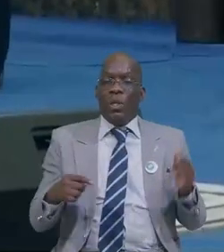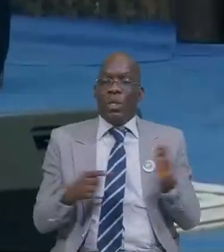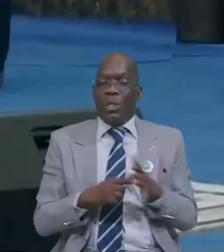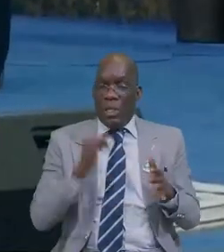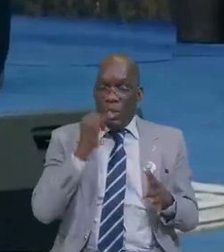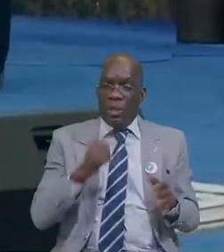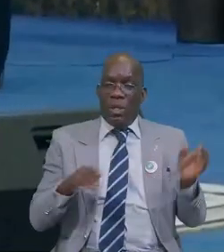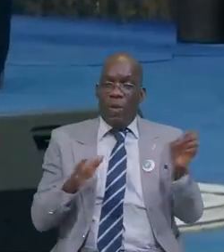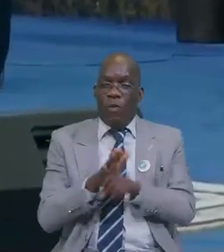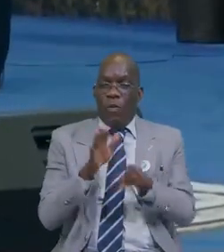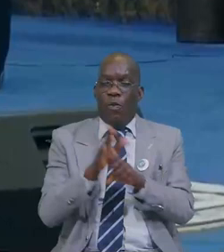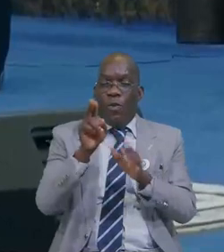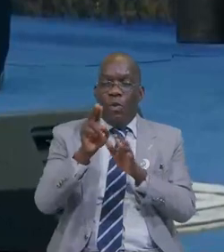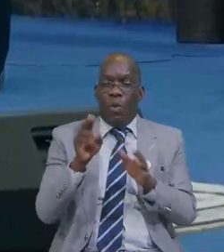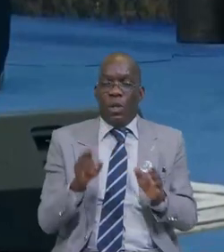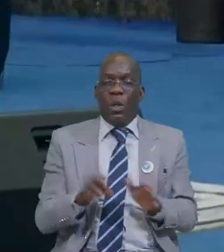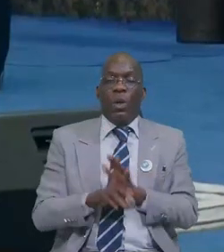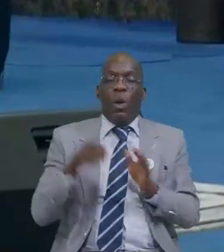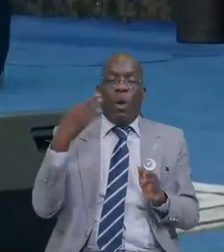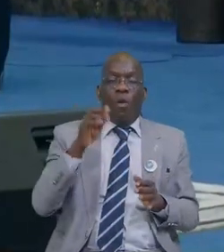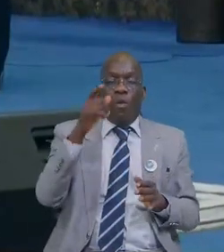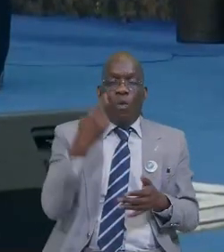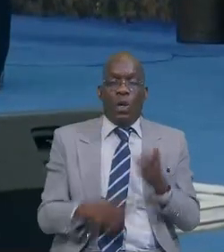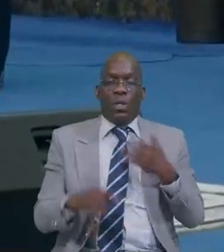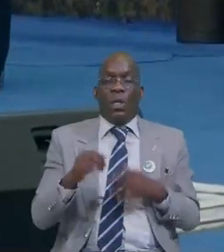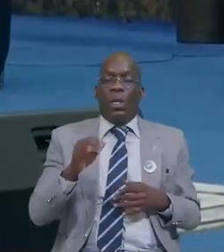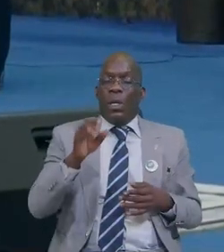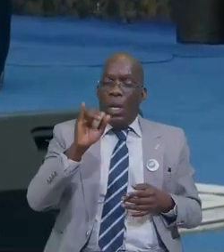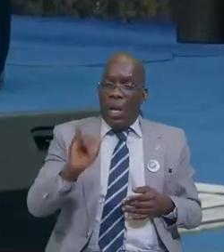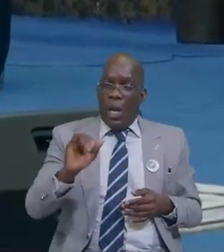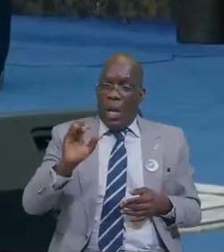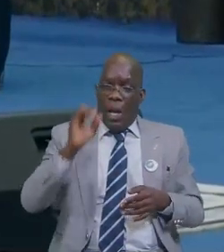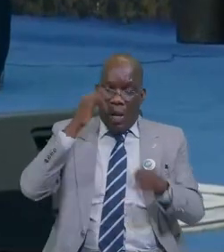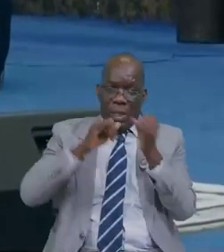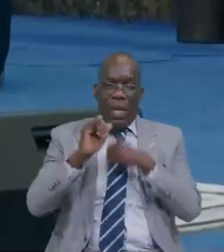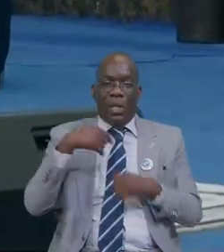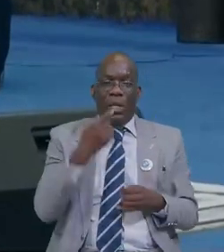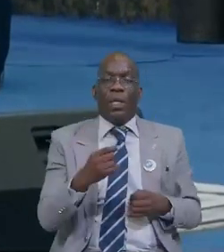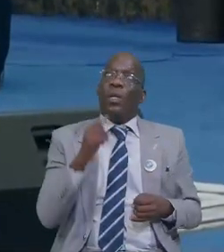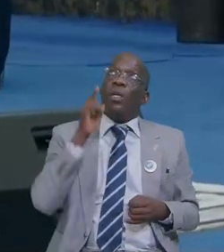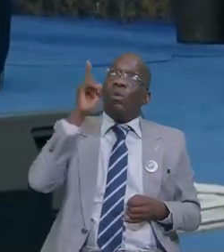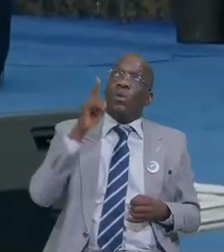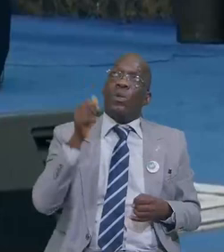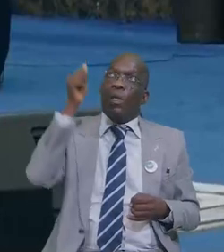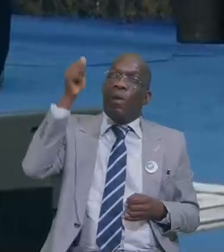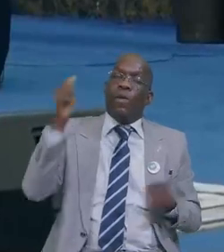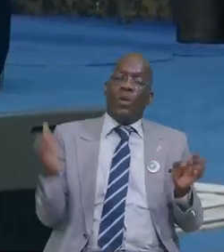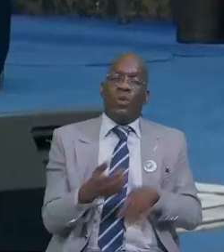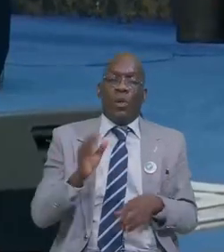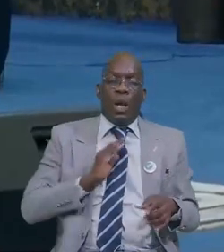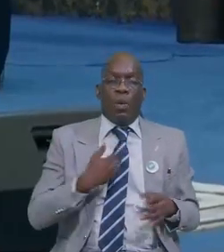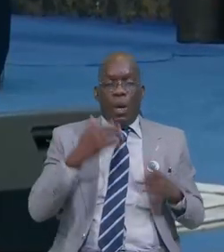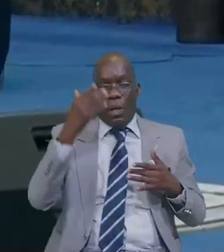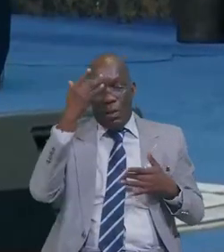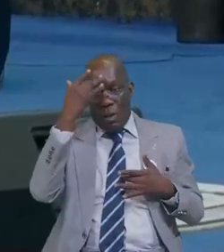Voici l'accomplissement de ce qui avait été annoncé par Ésaïe, le prophète. Il a pris nos infirmités et il s'est